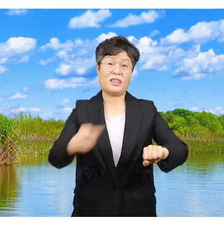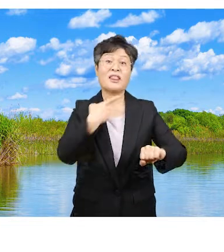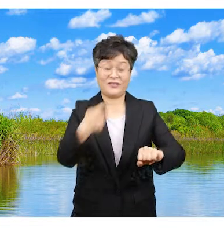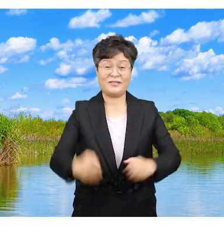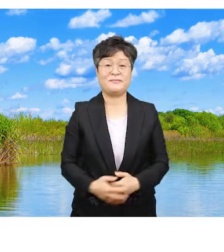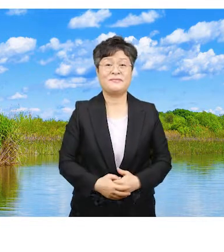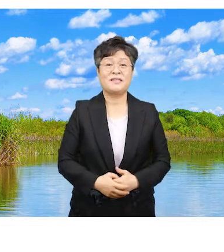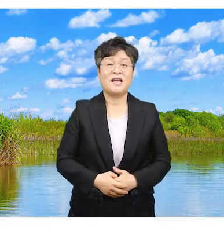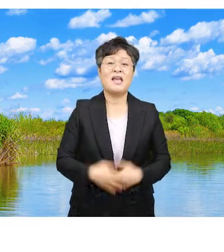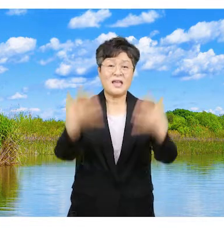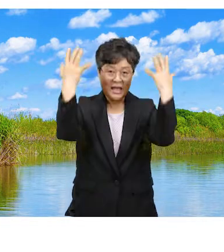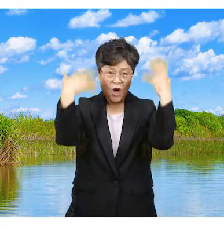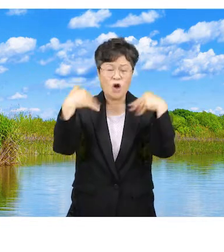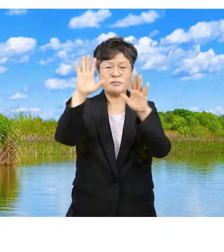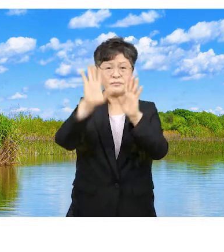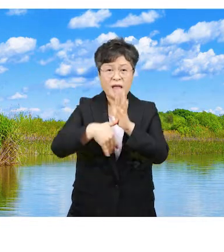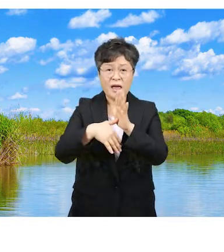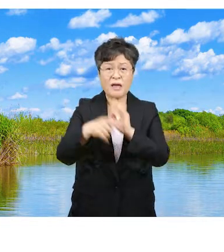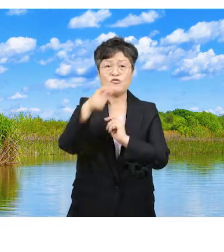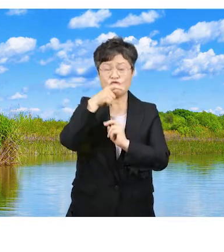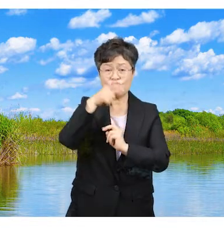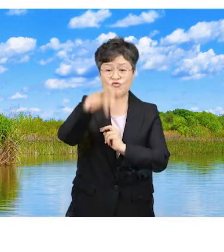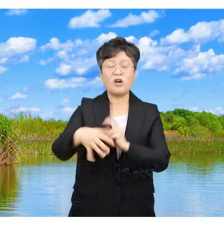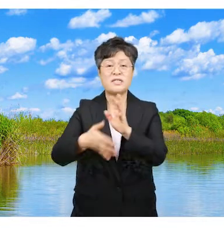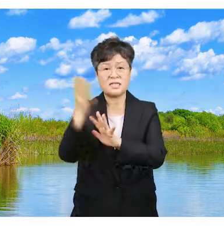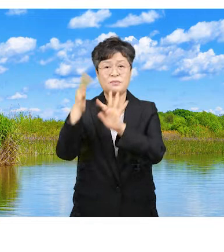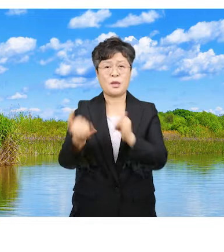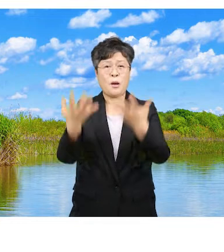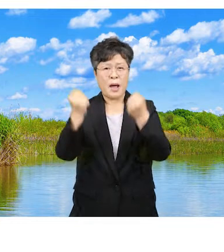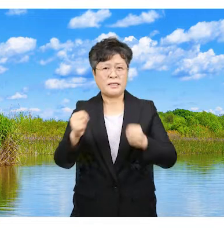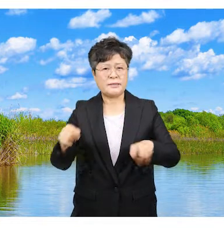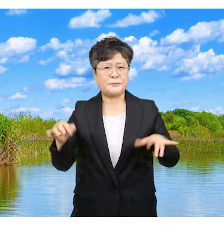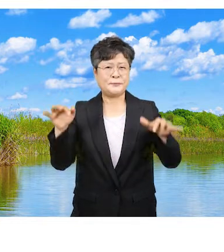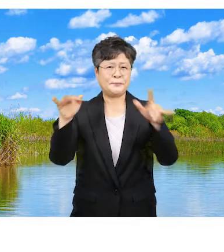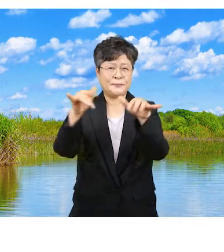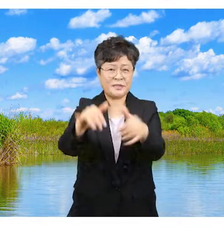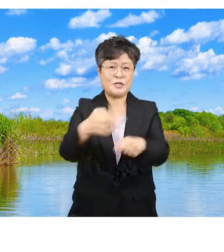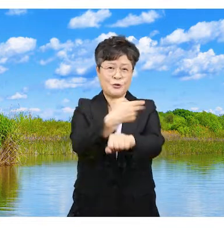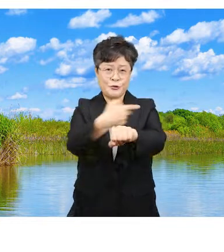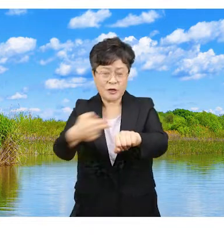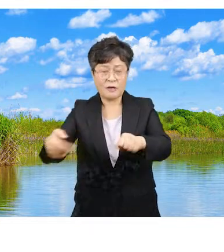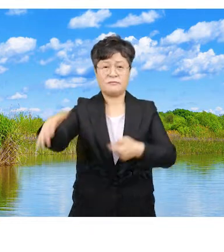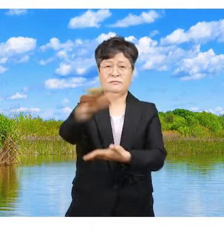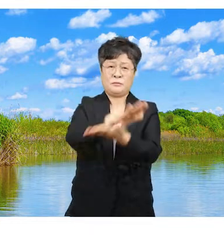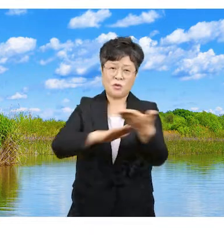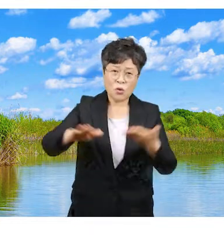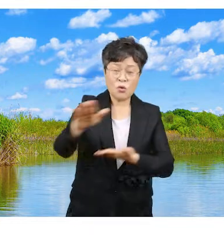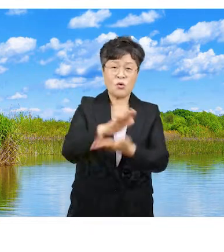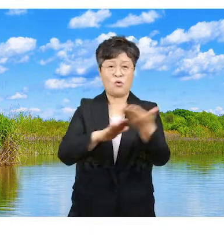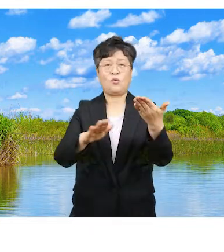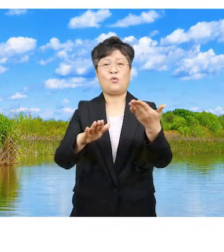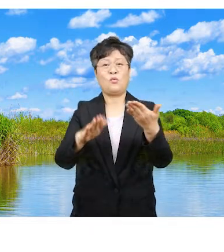풀장이었어요. 그래서 여름만 되면 수원에 많은 분들이 원천천에 가서 수영을 하고 또 그